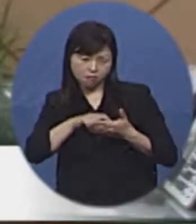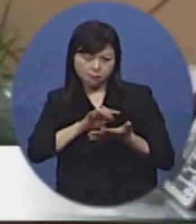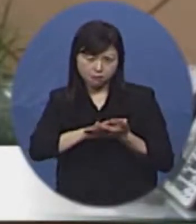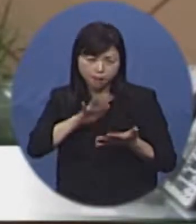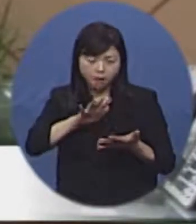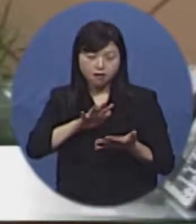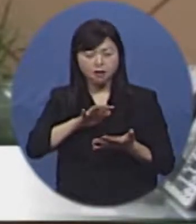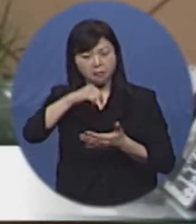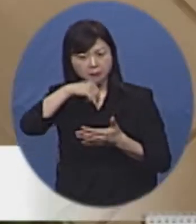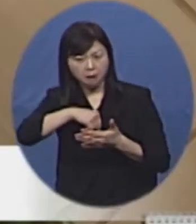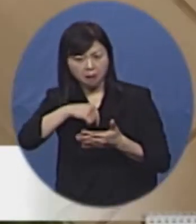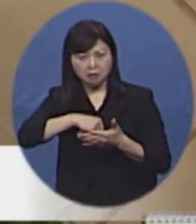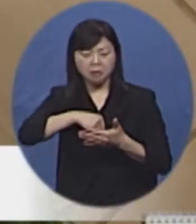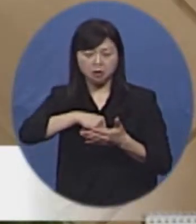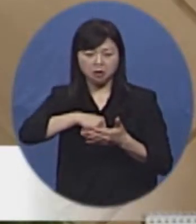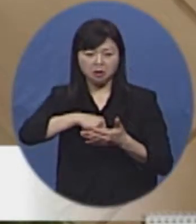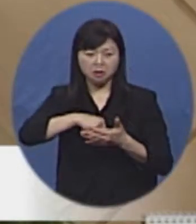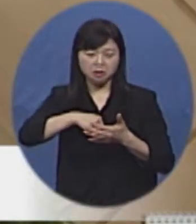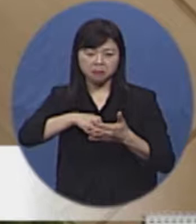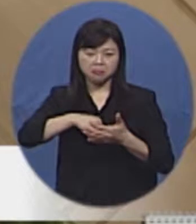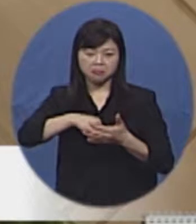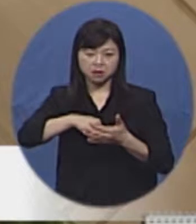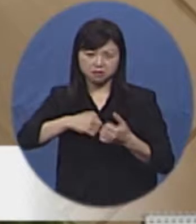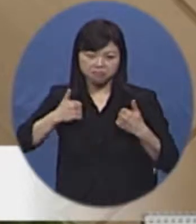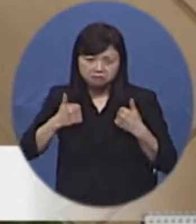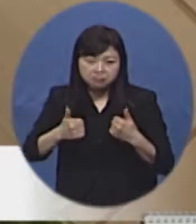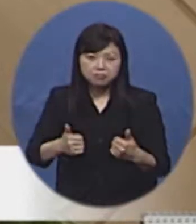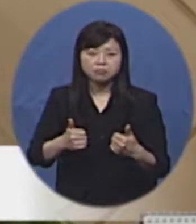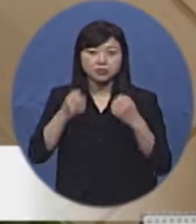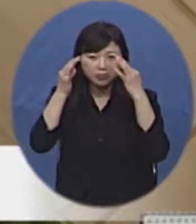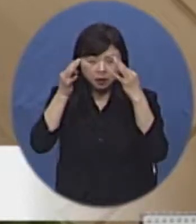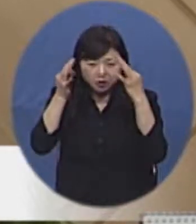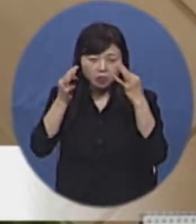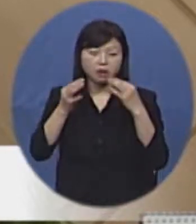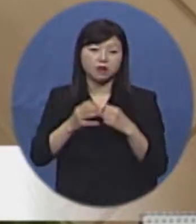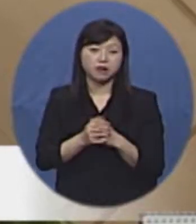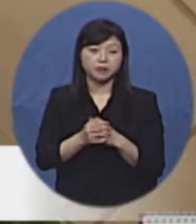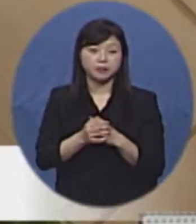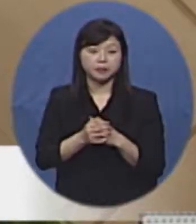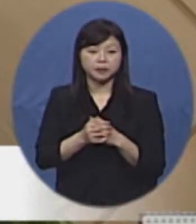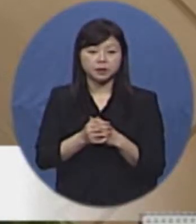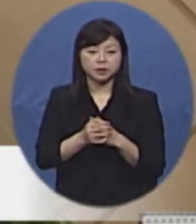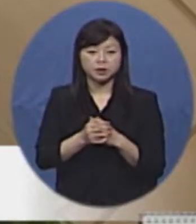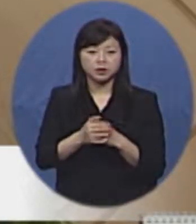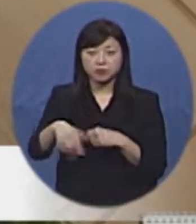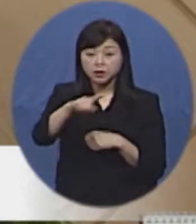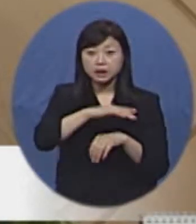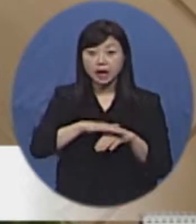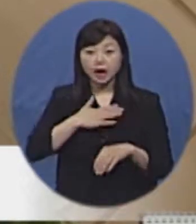의지는 대단합니다. 모두 다 잘 아시다시피 우리 평창 군민들이